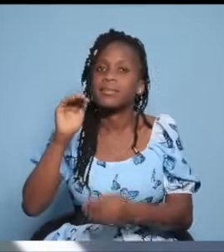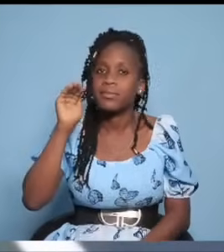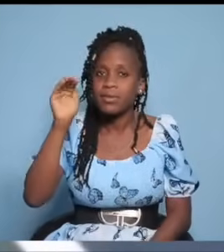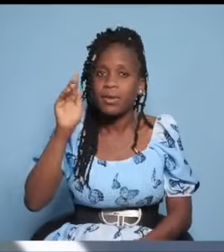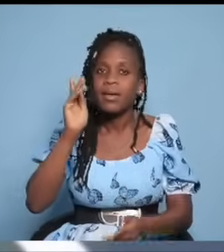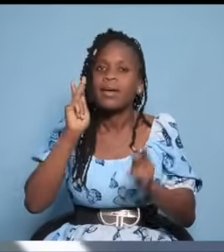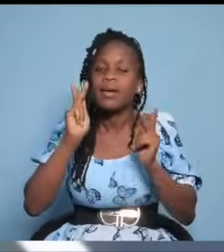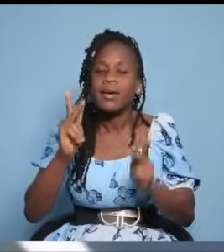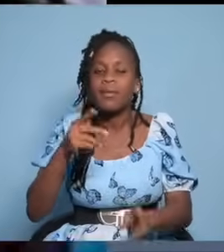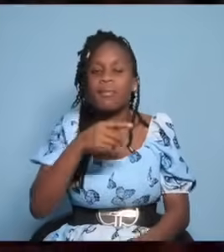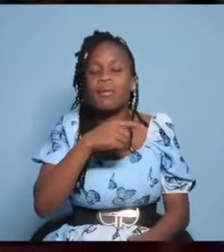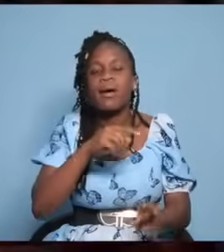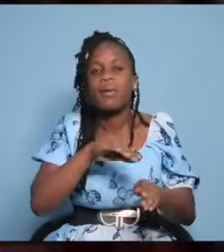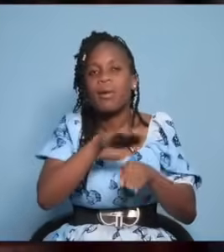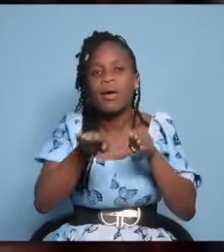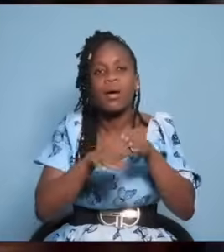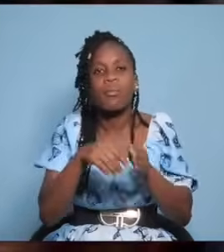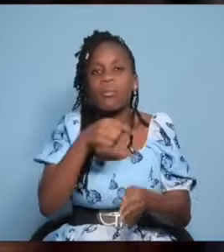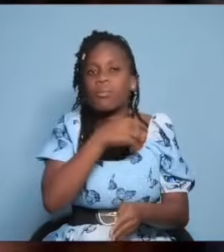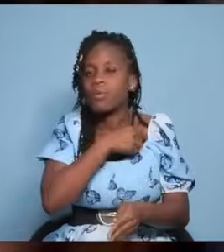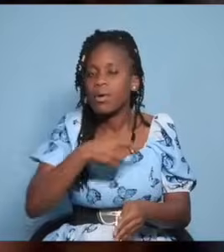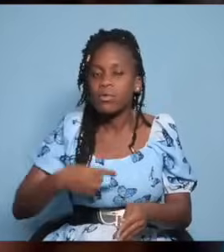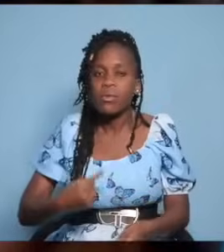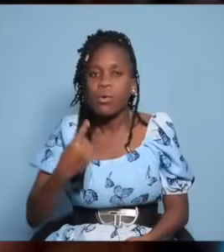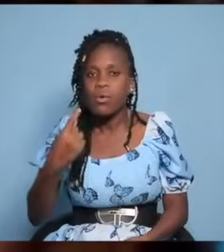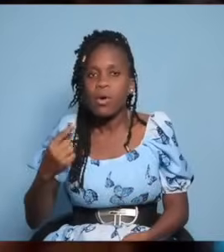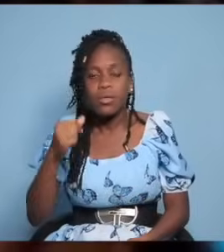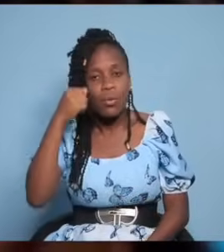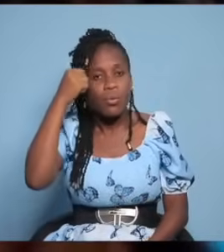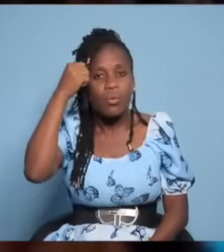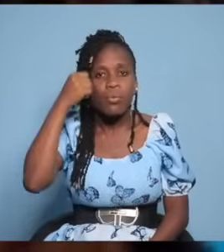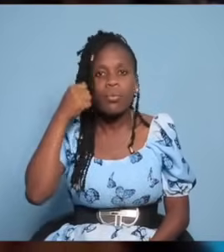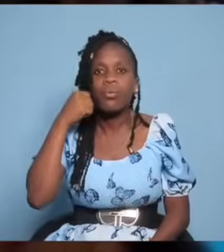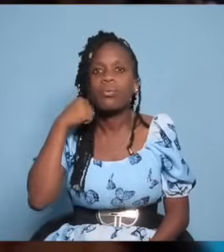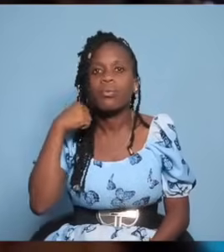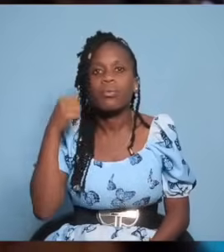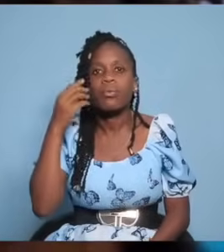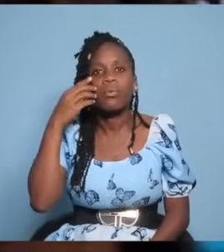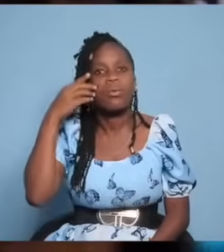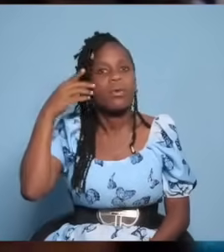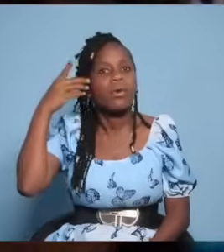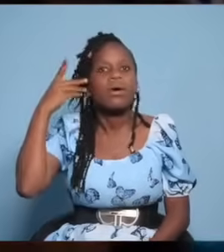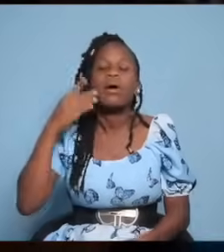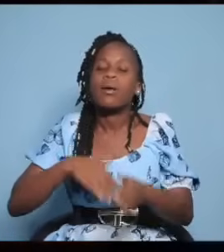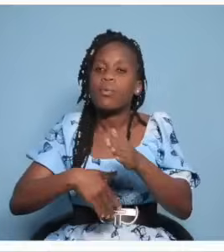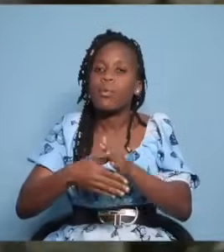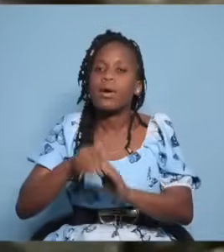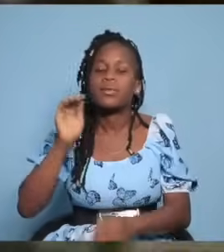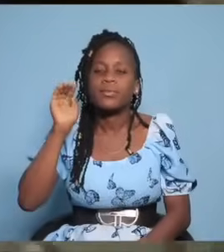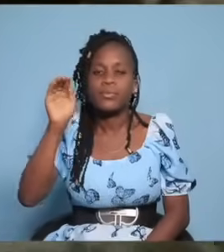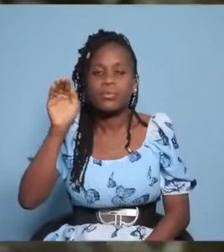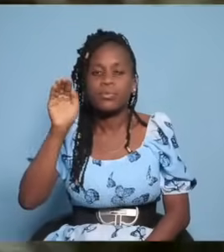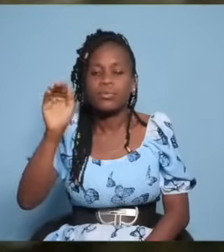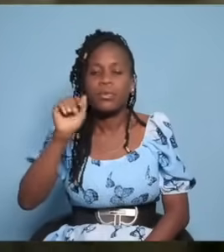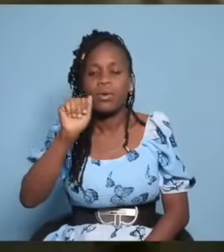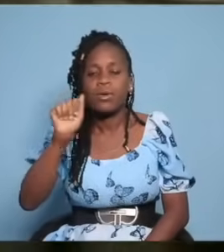rais wa kwanza wa Sudan. Alipoanza kuandaa safari yake, Rais Omar